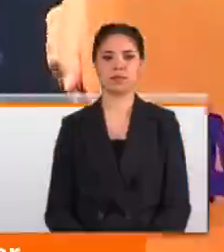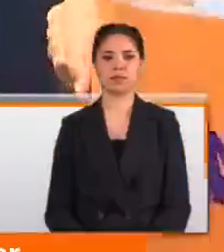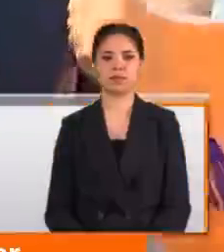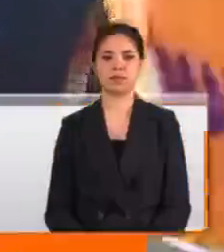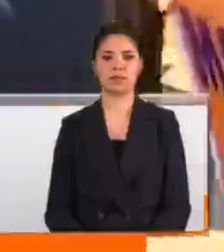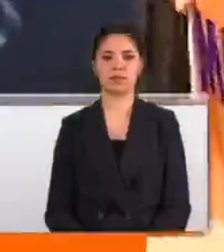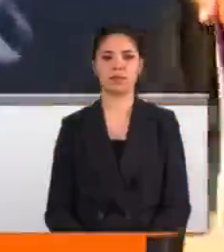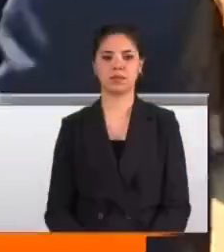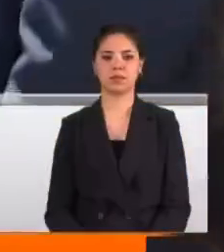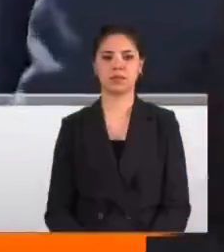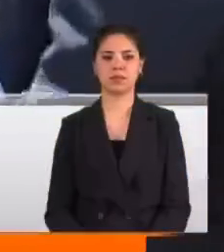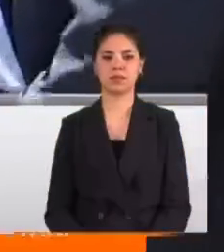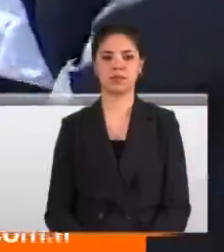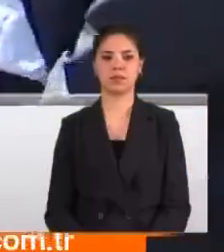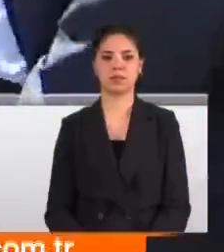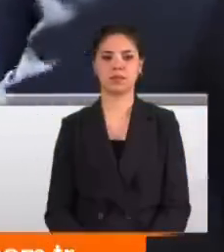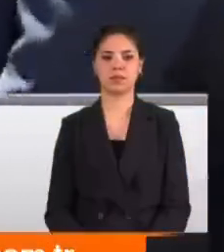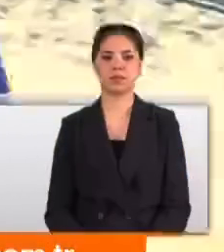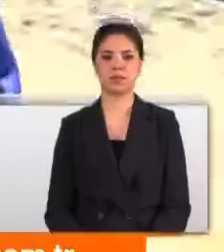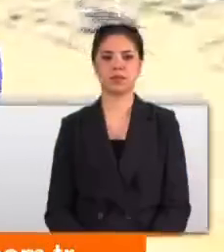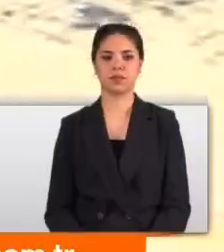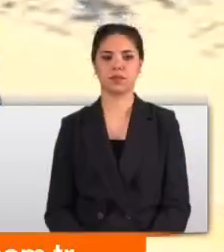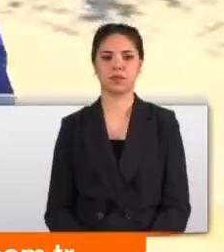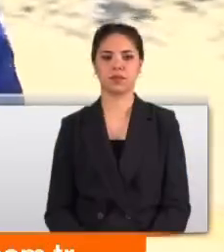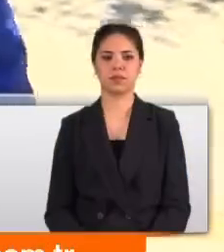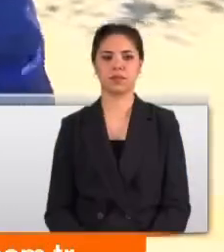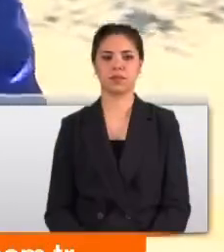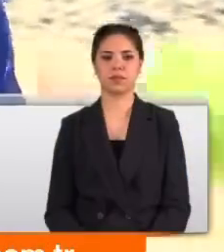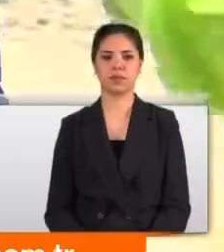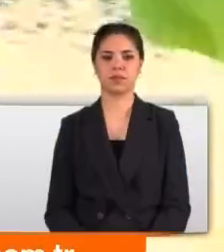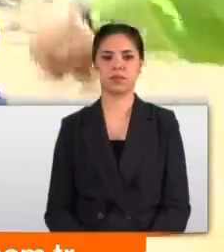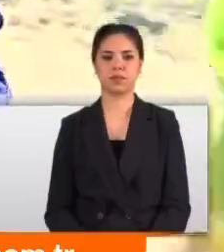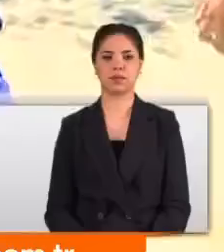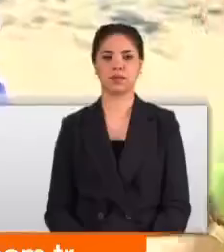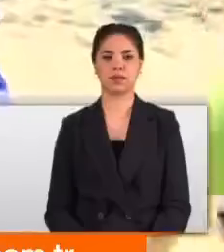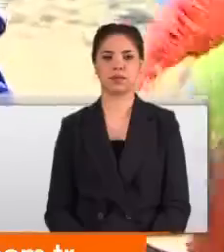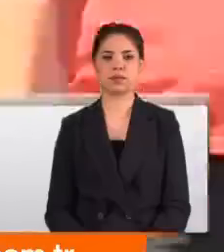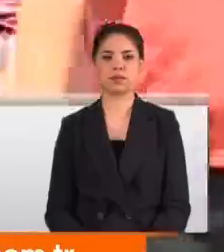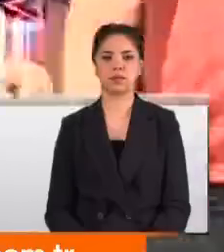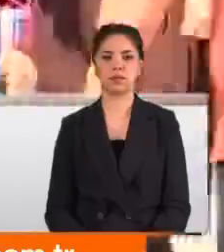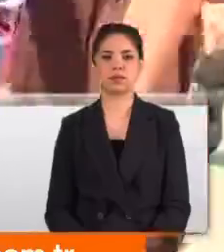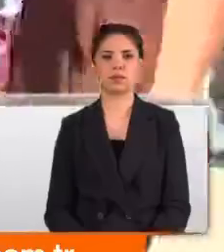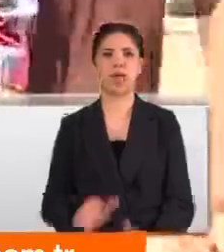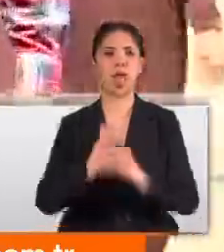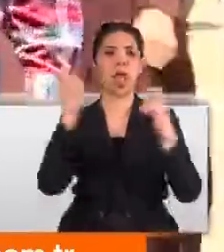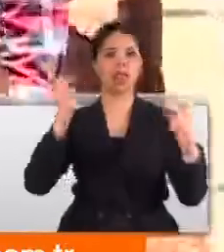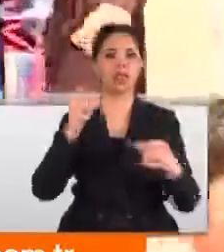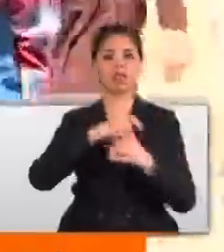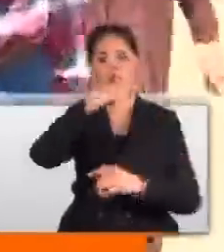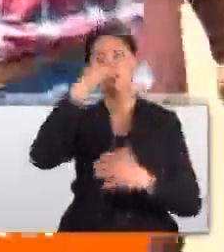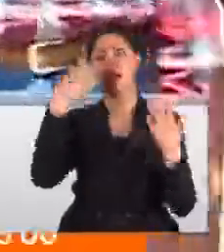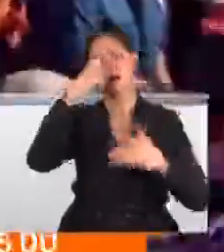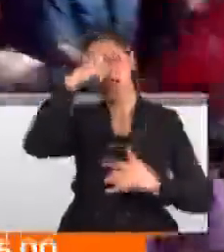seçmeye her zamanki gibi hazır vaziyette buradayız. Seçim için de hazırız, reisimiz alacak, bundan hiç şüphem yok. Antalya'da hava sıcak